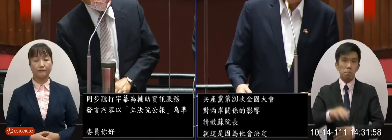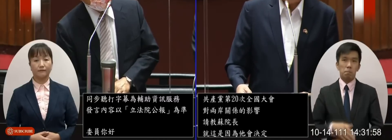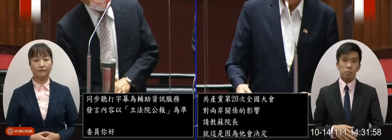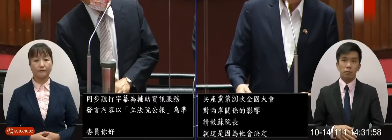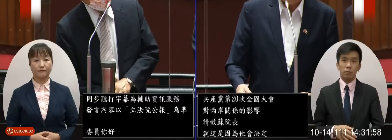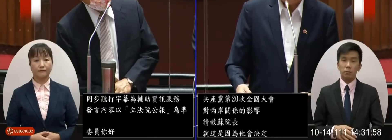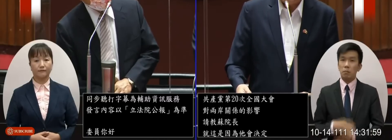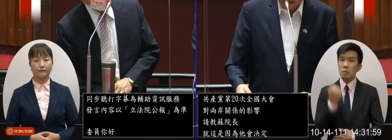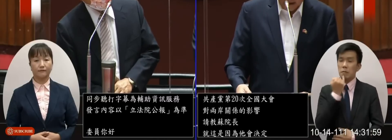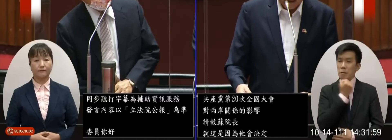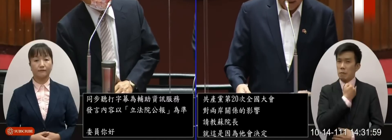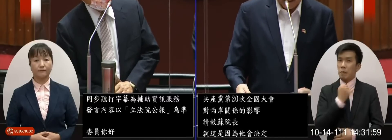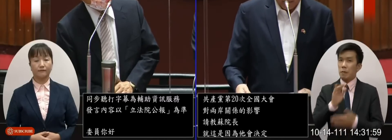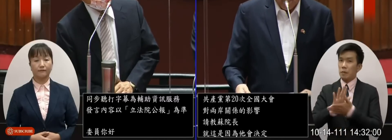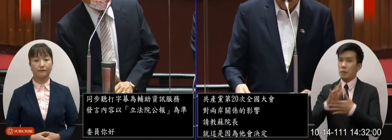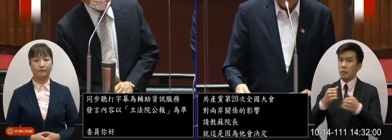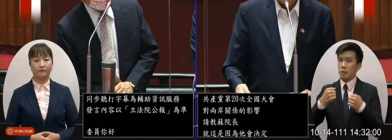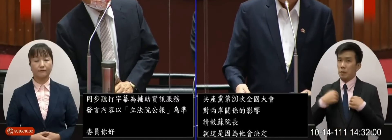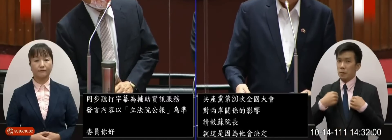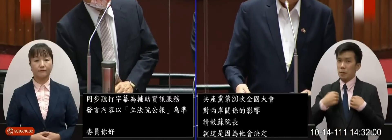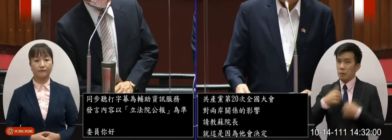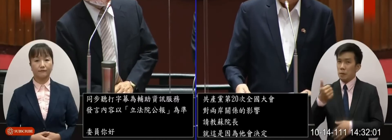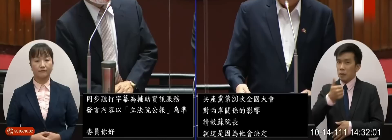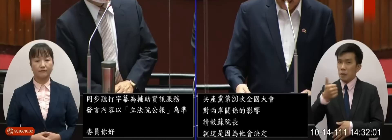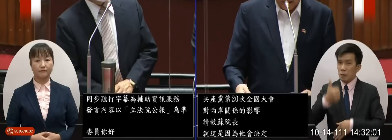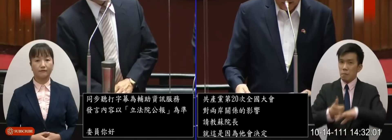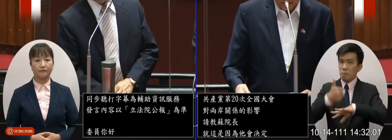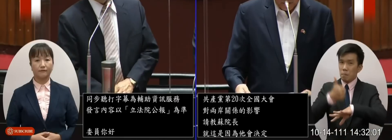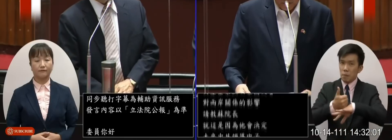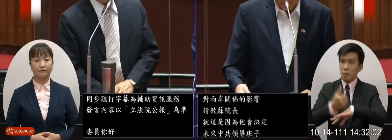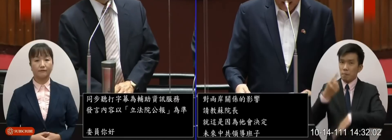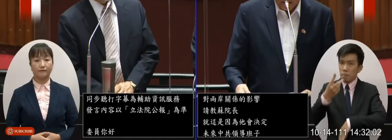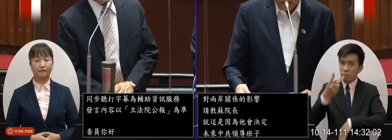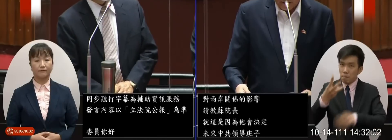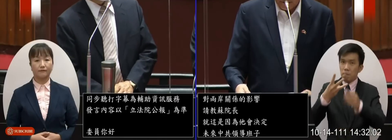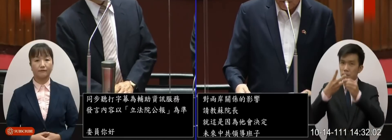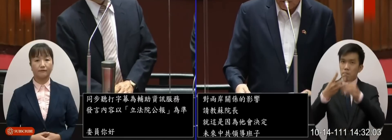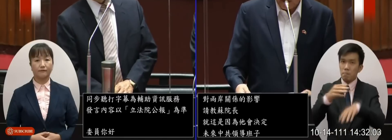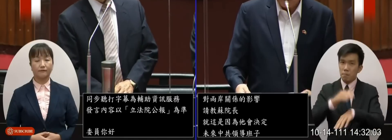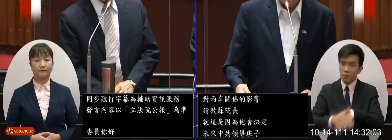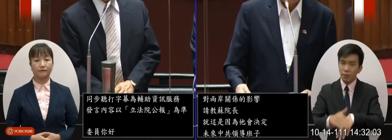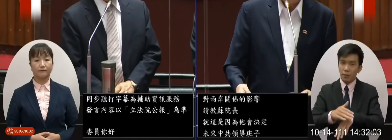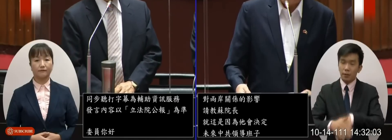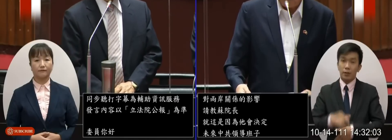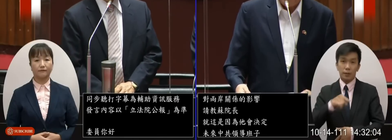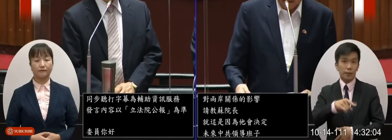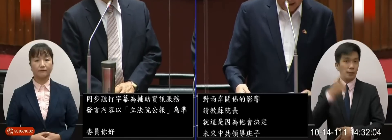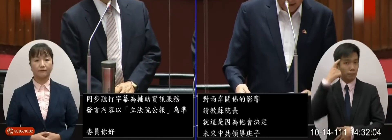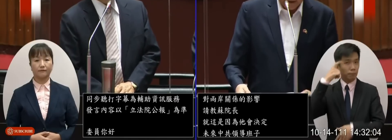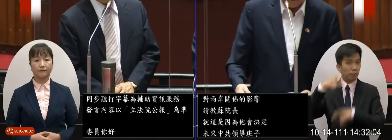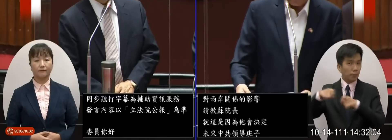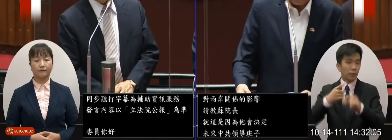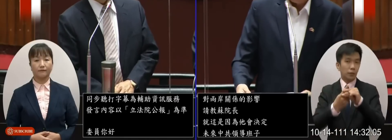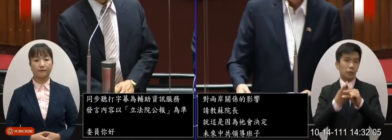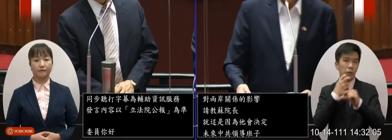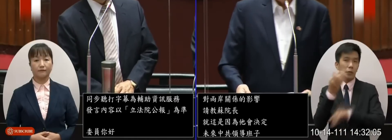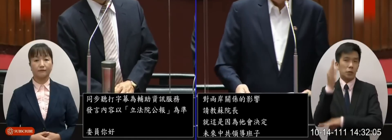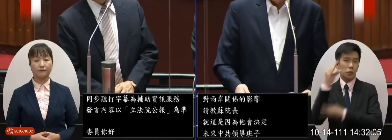平也会迈向第三任的连任，那他要改选中央政治局的委员跟常委的改